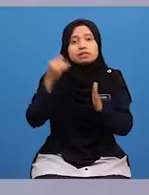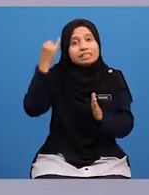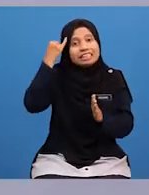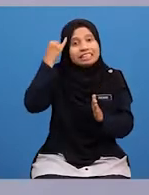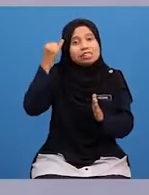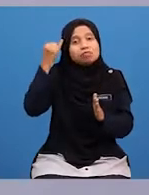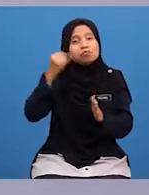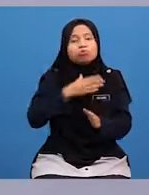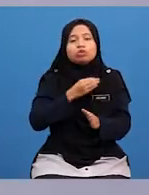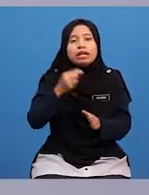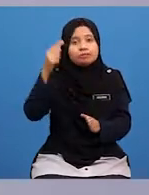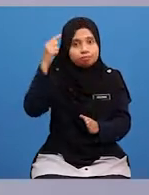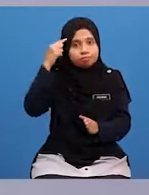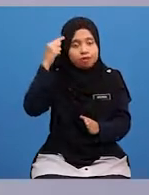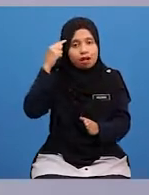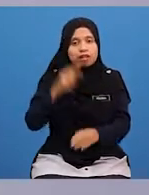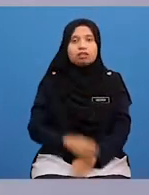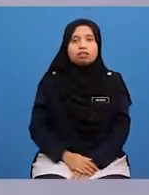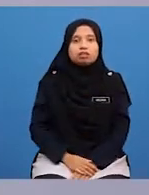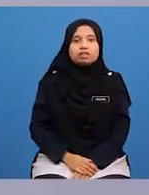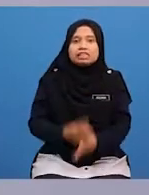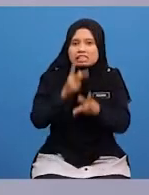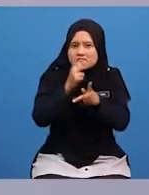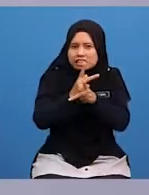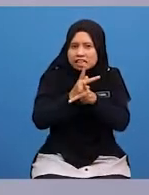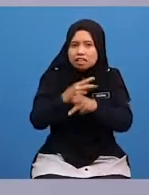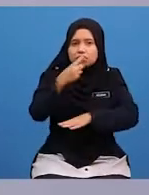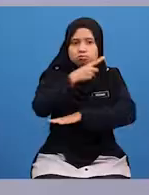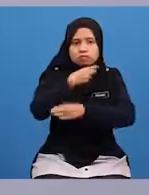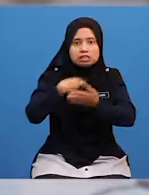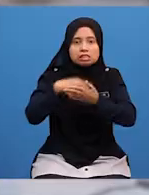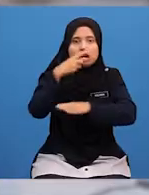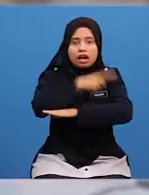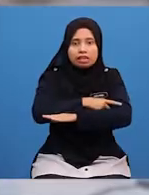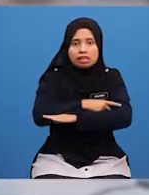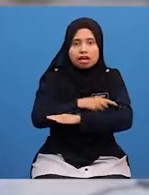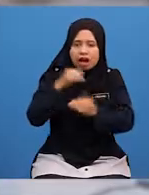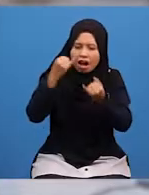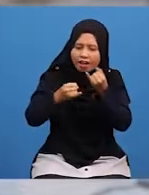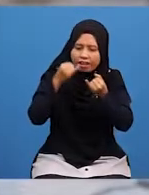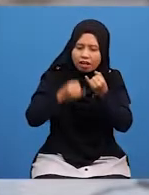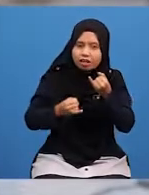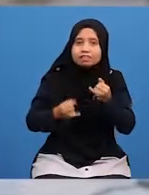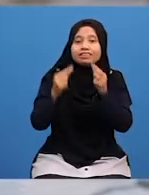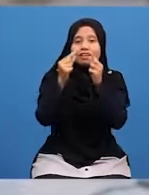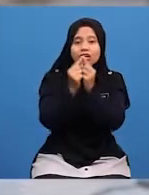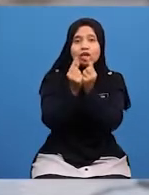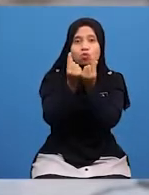akal. Mukjizat maknawiyah yang kekal hingga hari kiamat iaitu Al-Quran yang